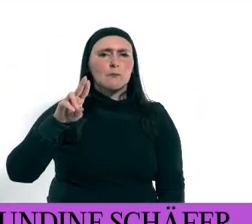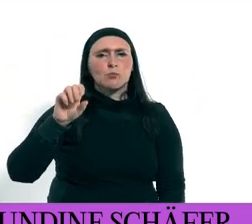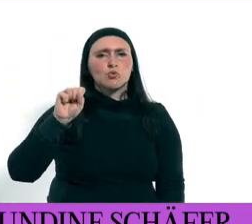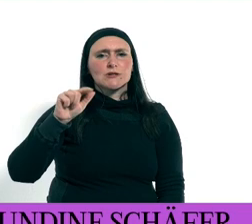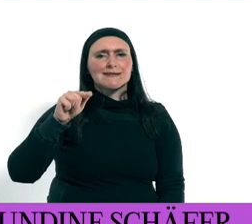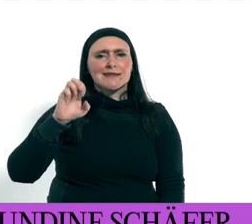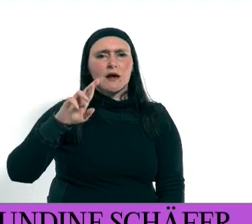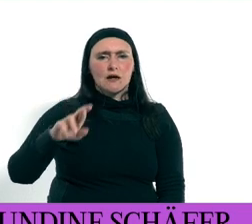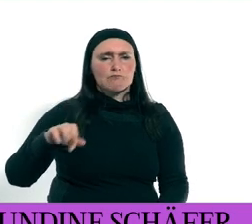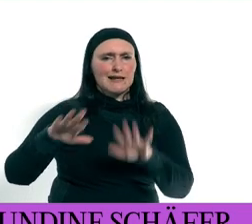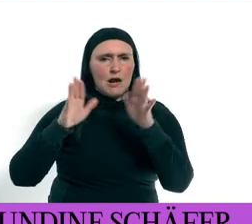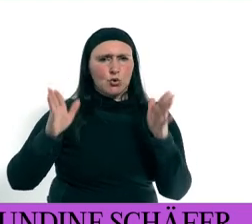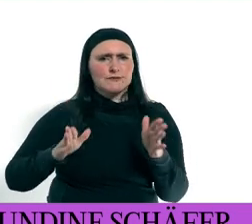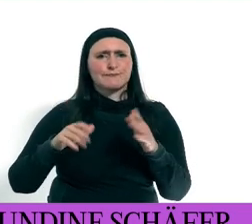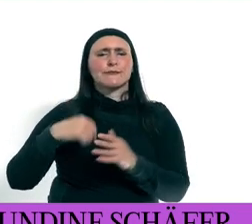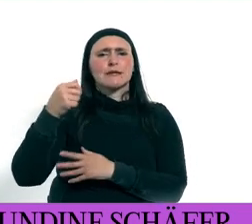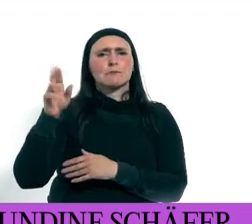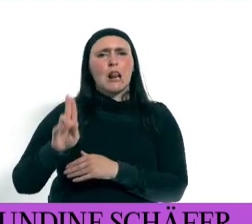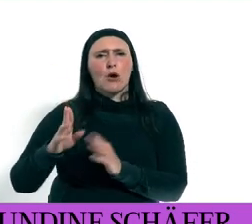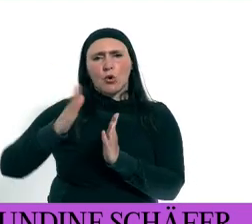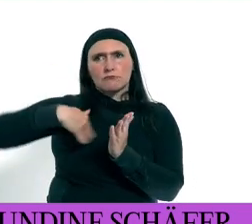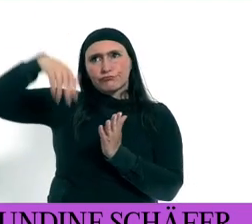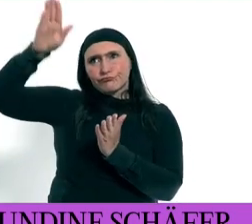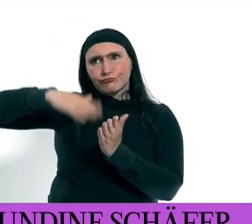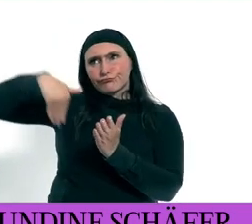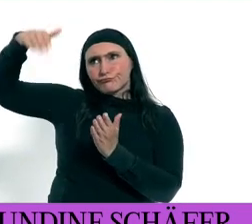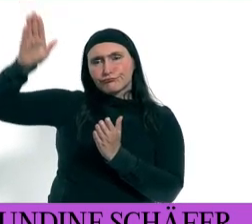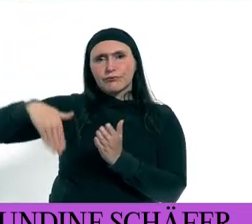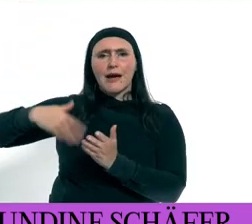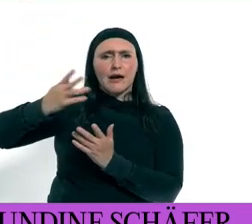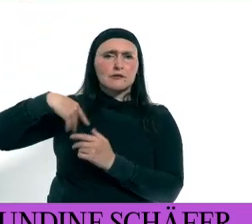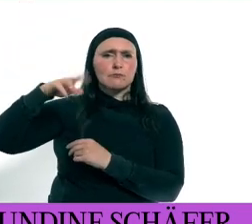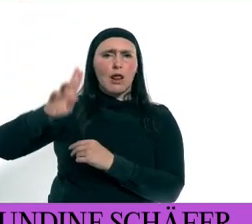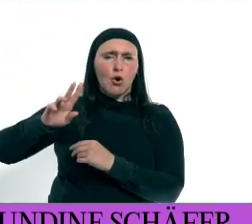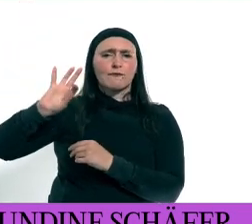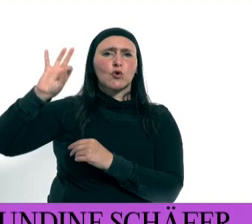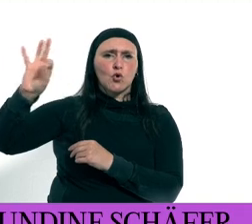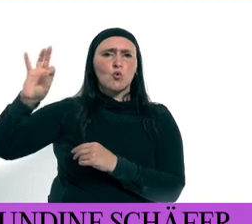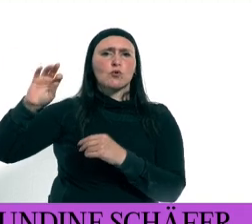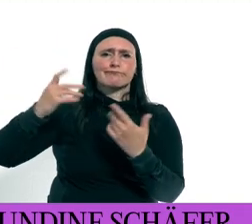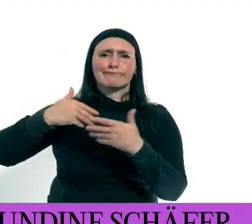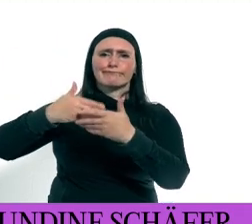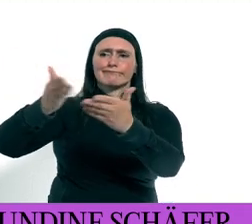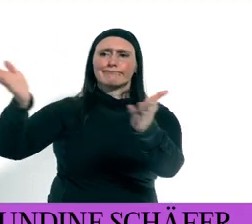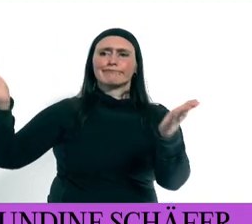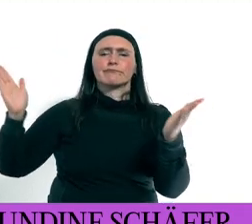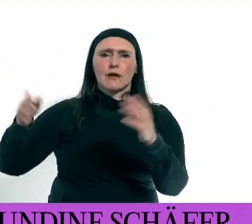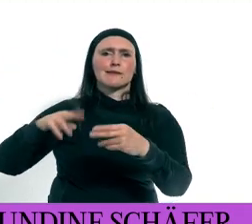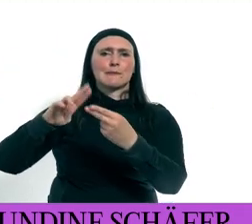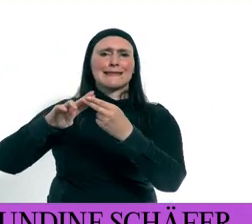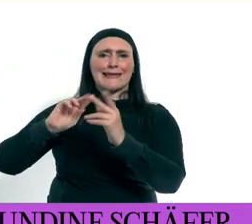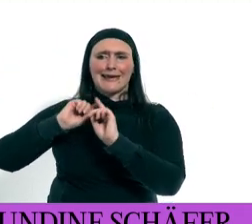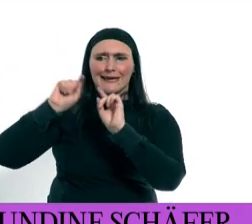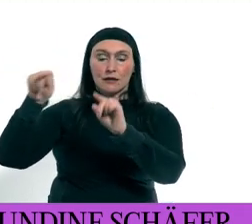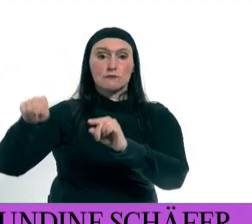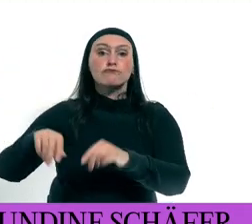aus nicht mehr verwendetem Baumaterial. Wir haben das Musterhaus genannt, damit die Leute eben vor dem